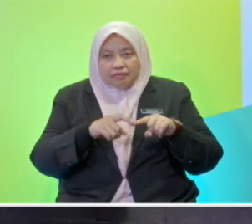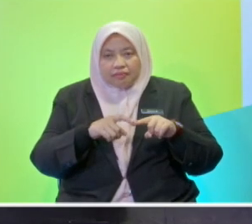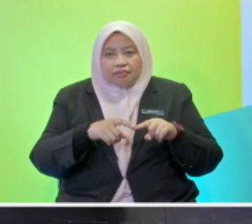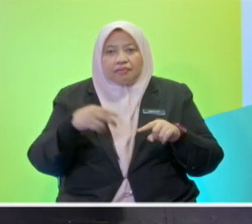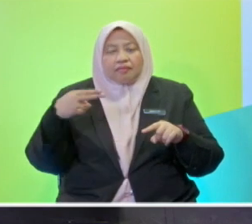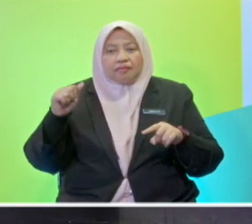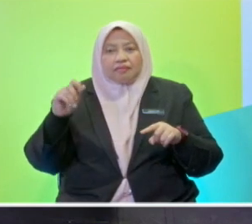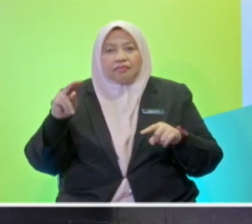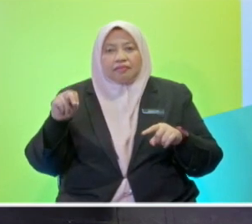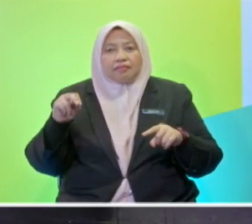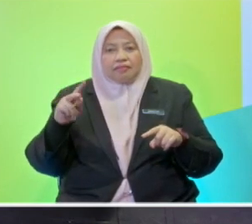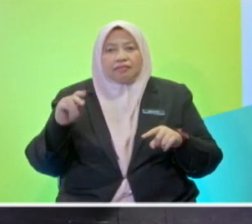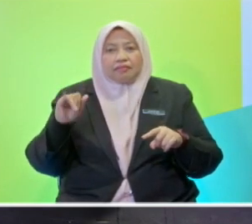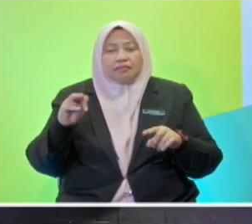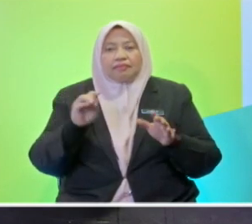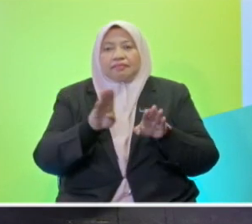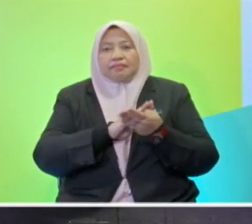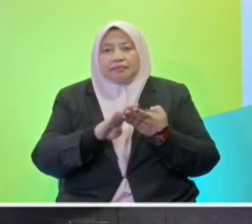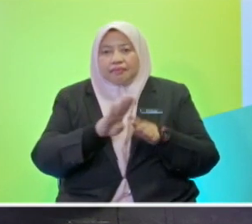sebaik bersih